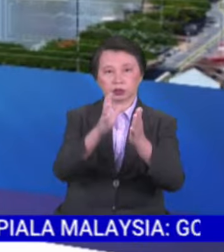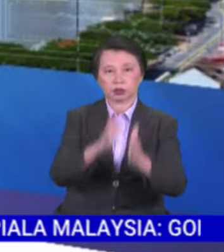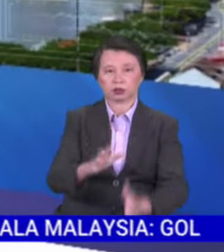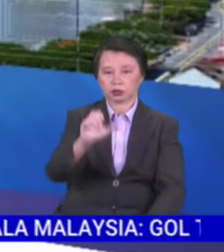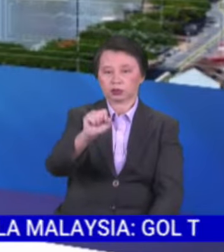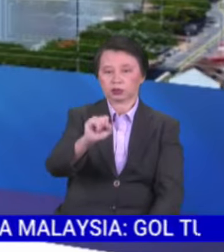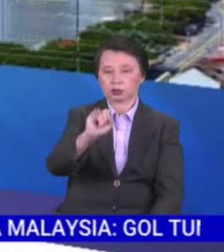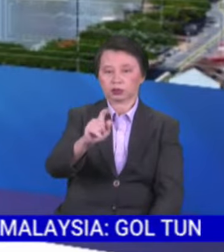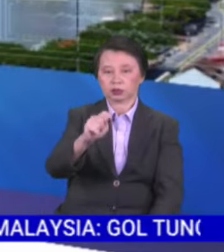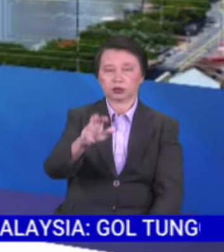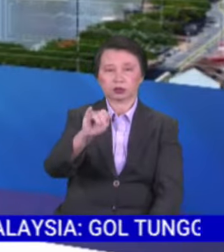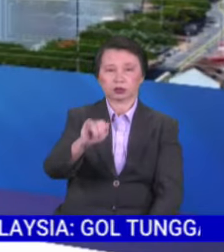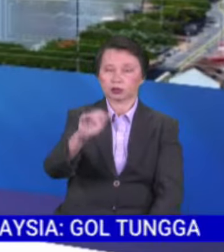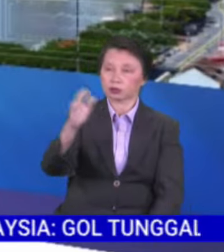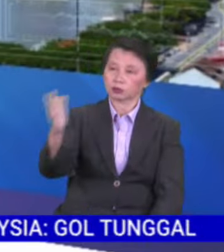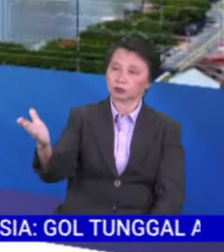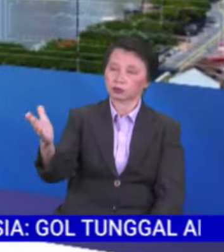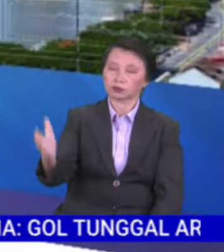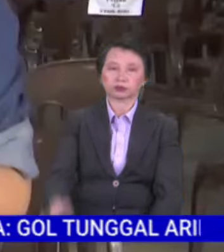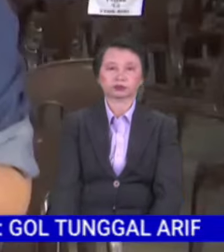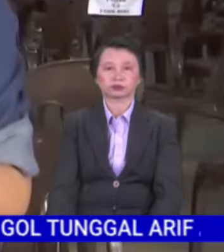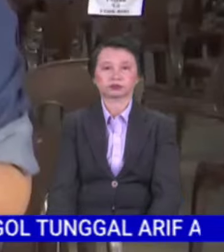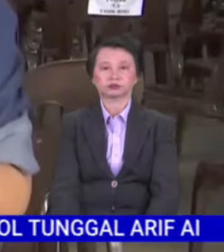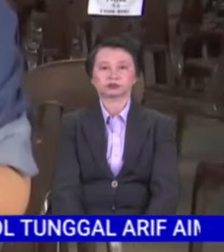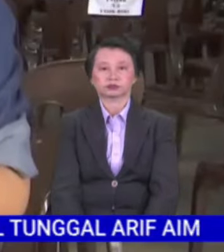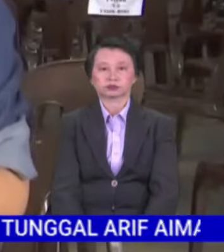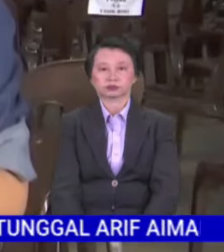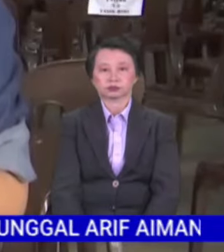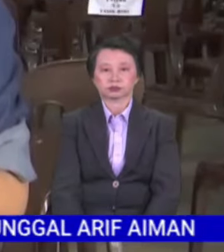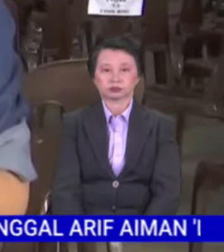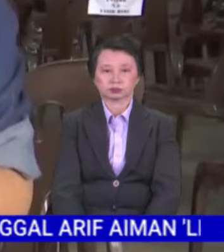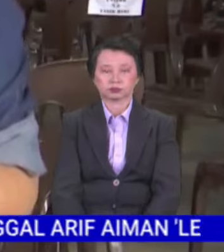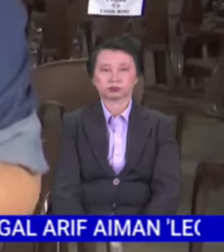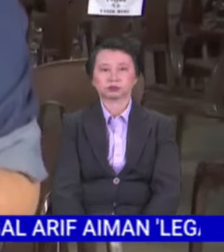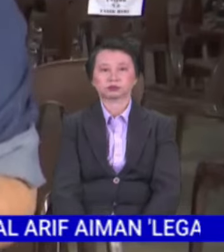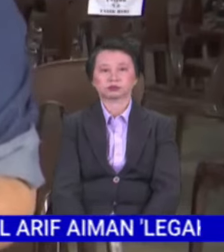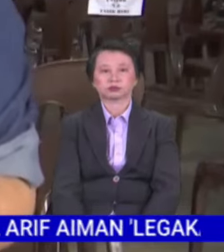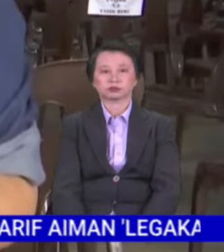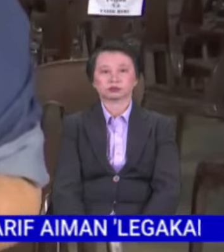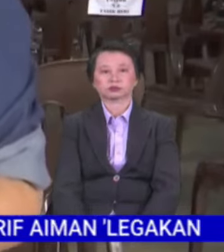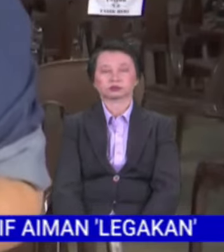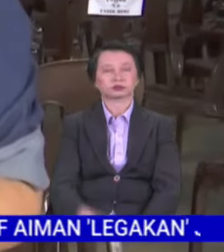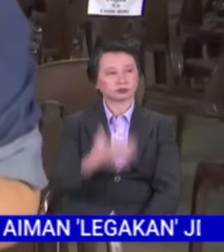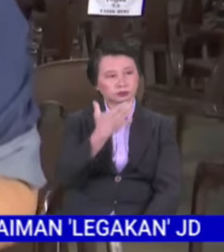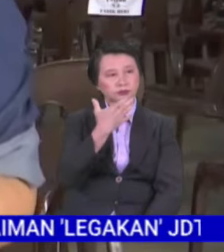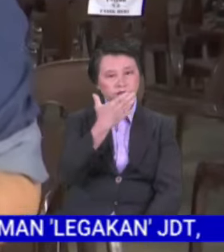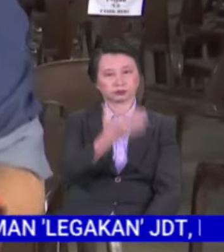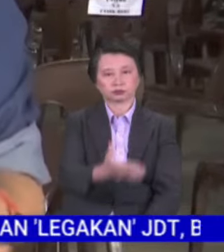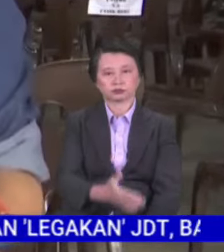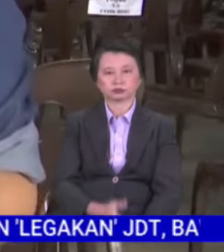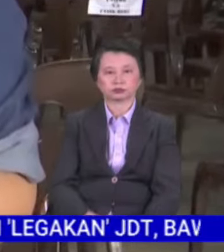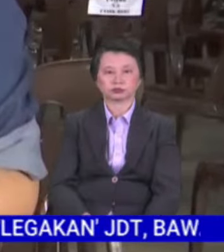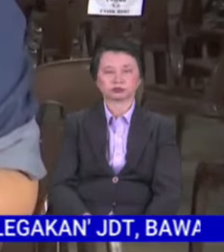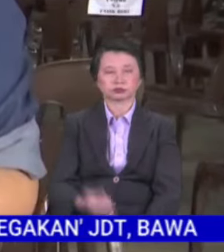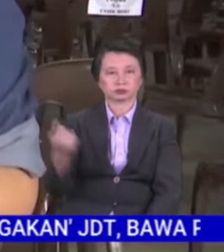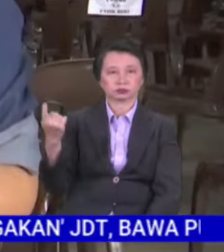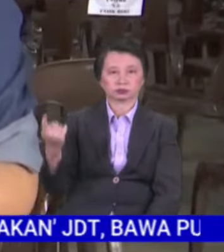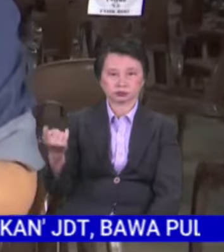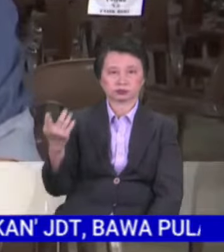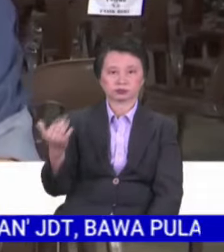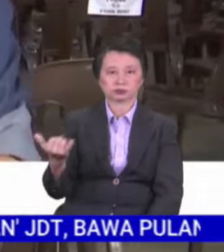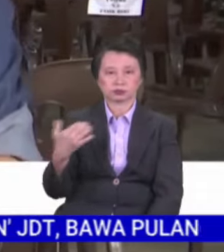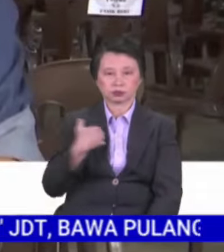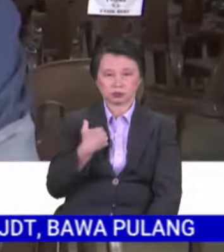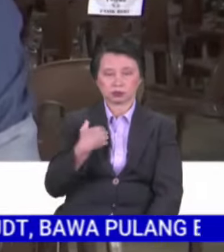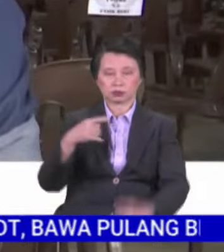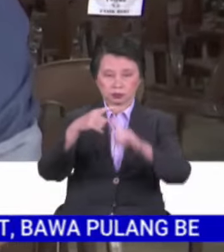Siti Nadia Hazani. Silakan Nadia. Terima kasih Vanessa. Saya kini berada